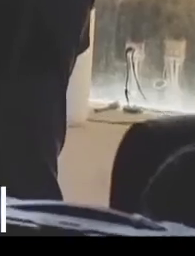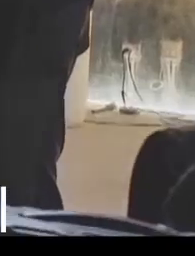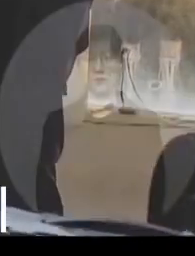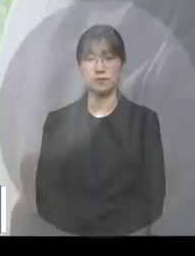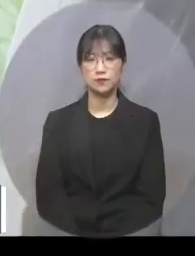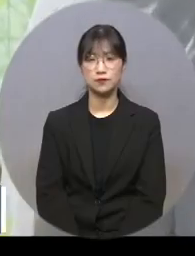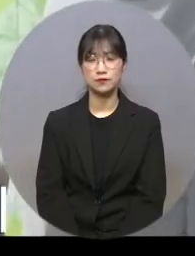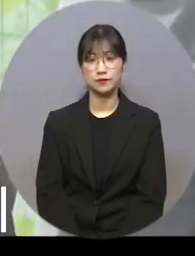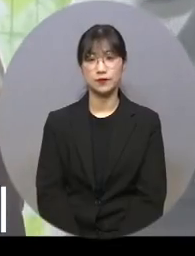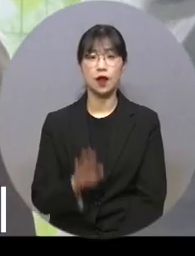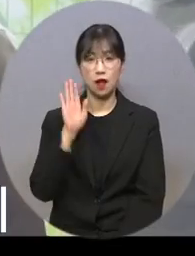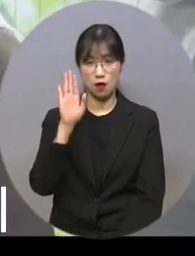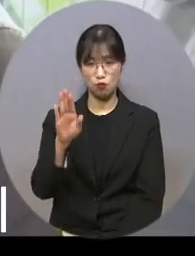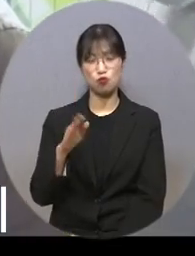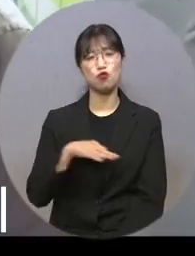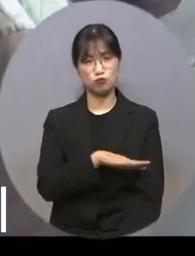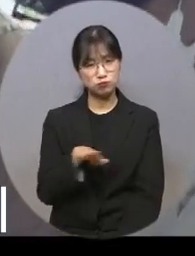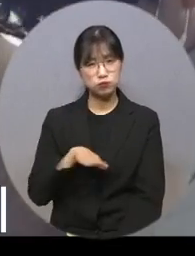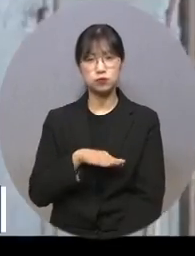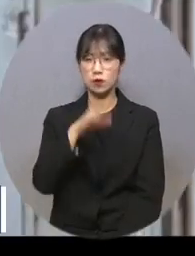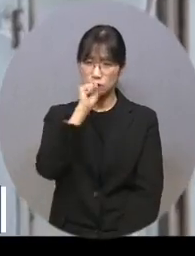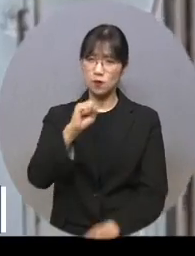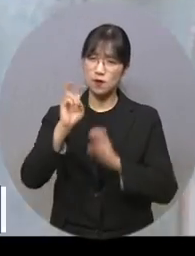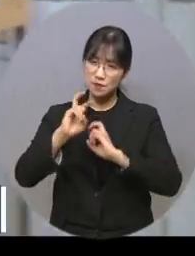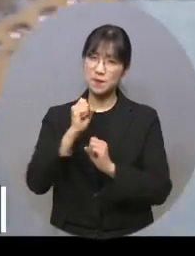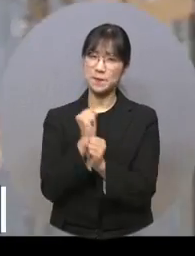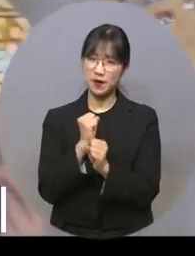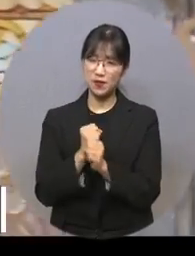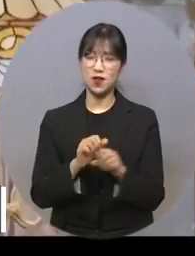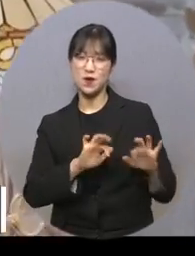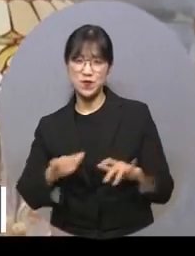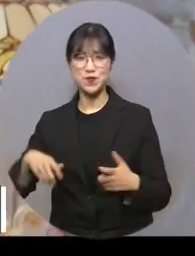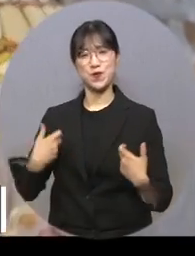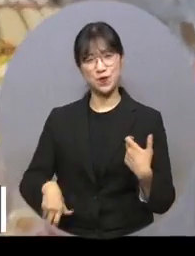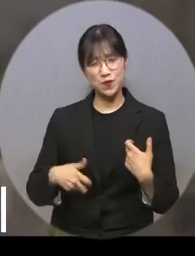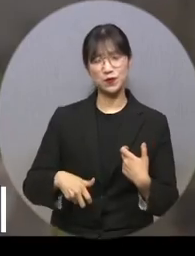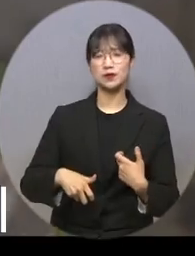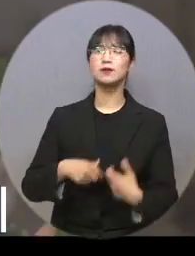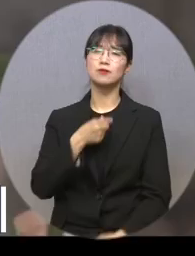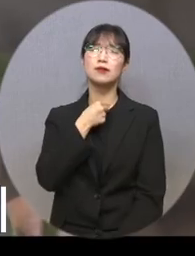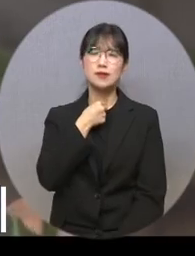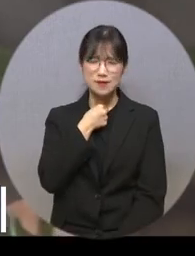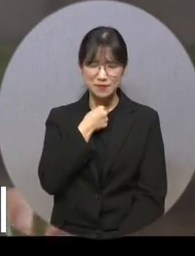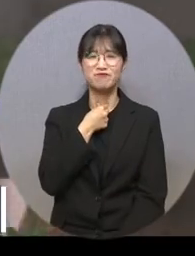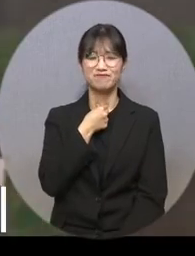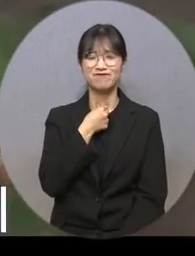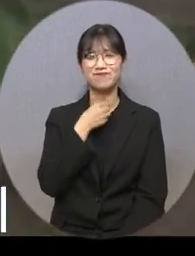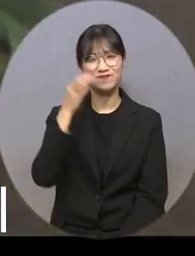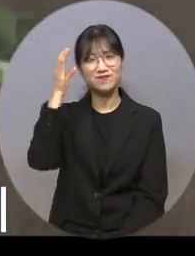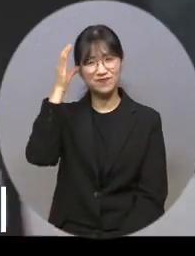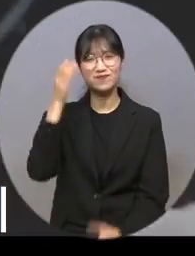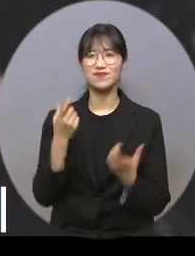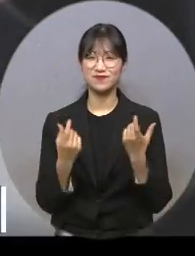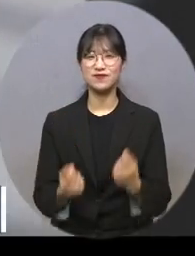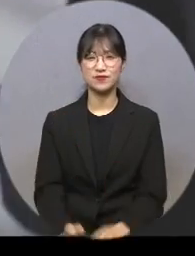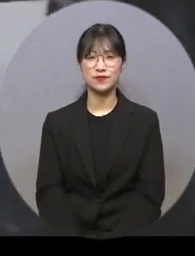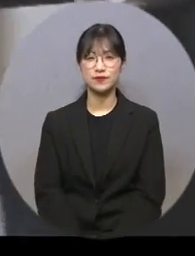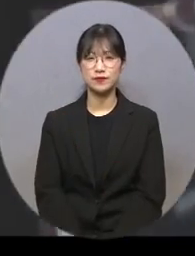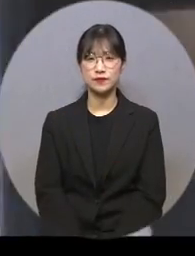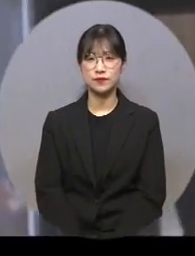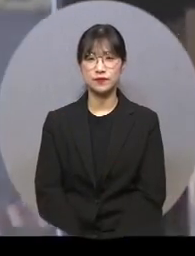앞으로 저희는 계속 좋은 음악을 만들고 연주하고 부르겠다. 그 정도가 되게 가고 있는 것